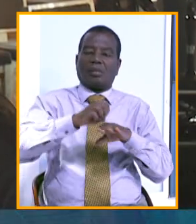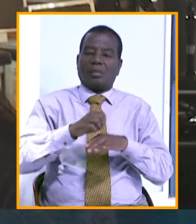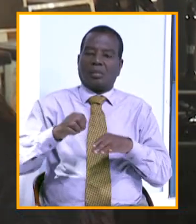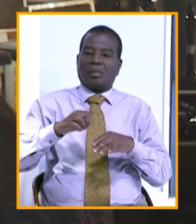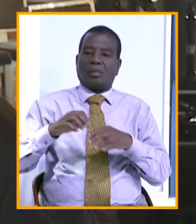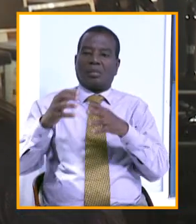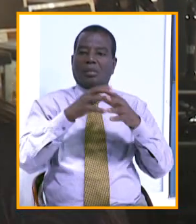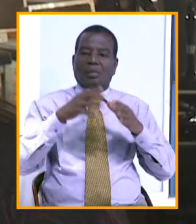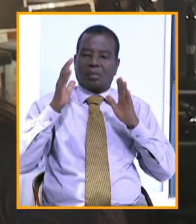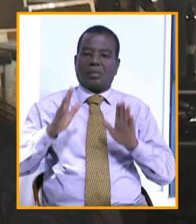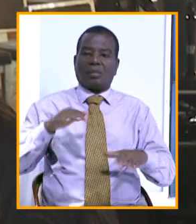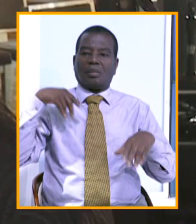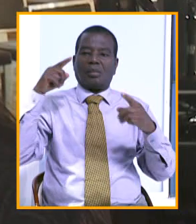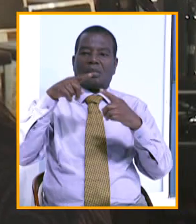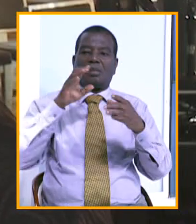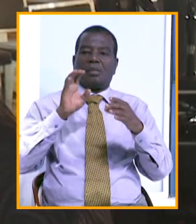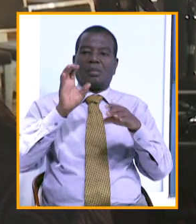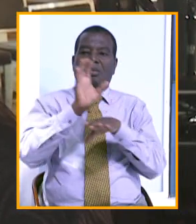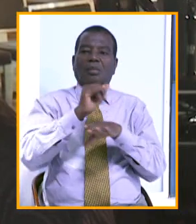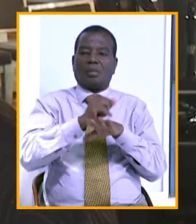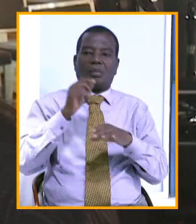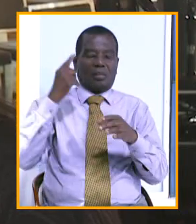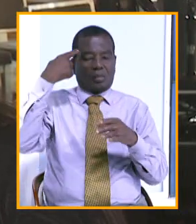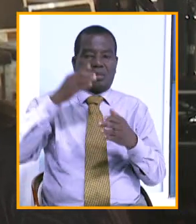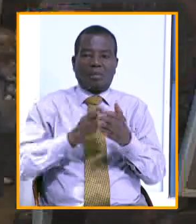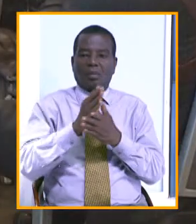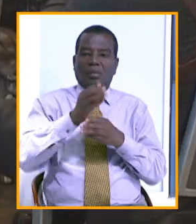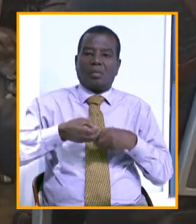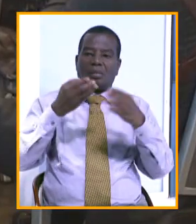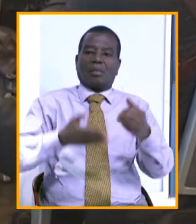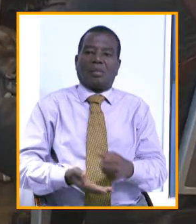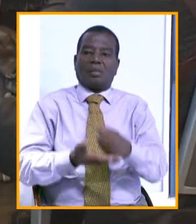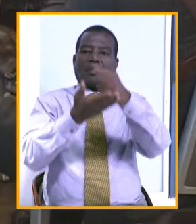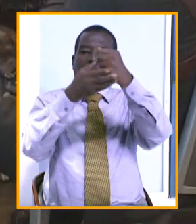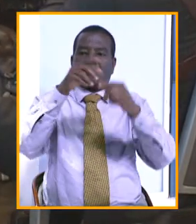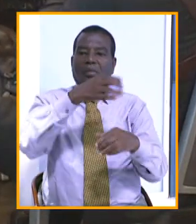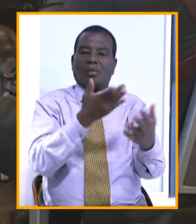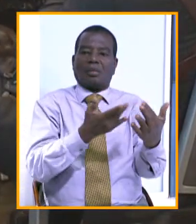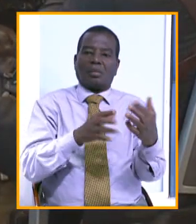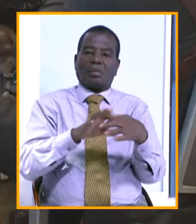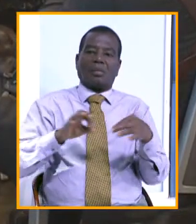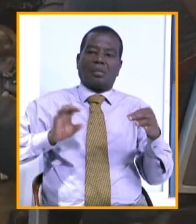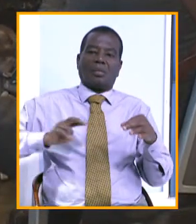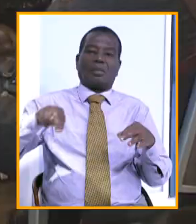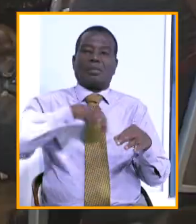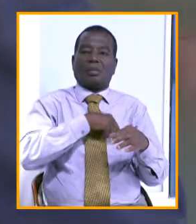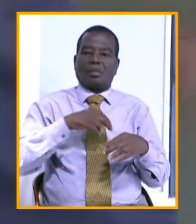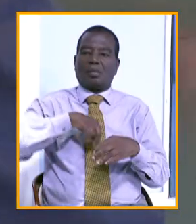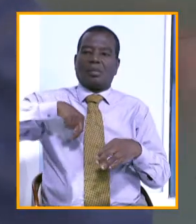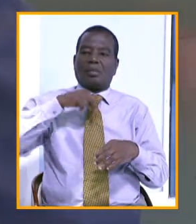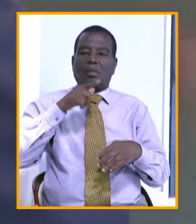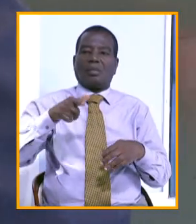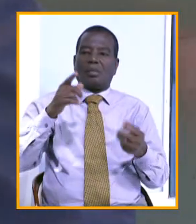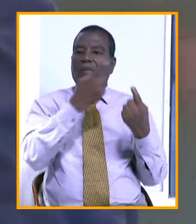américaine envers la Côte d'Ivoire pour bien donner le support que vous attendez de nous. On est là depuis plus de 30